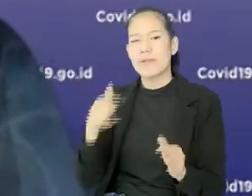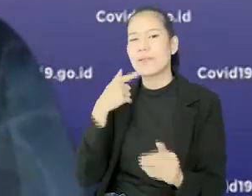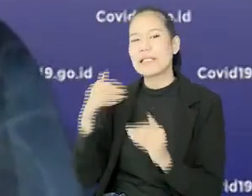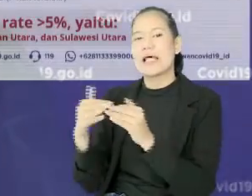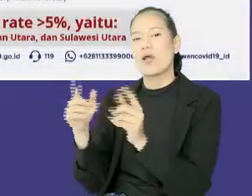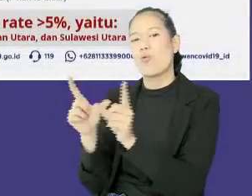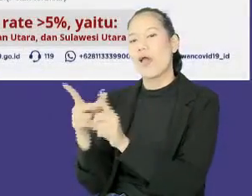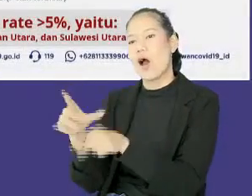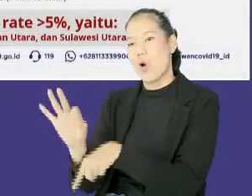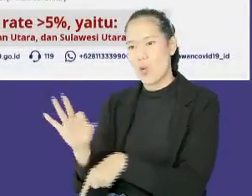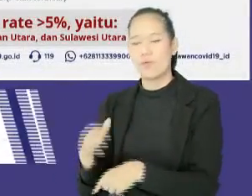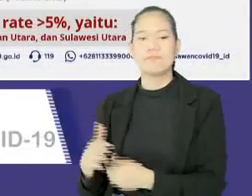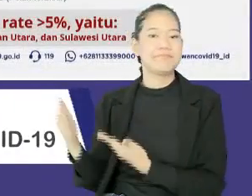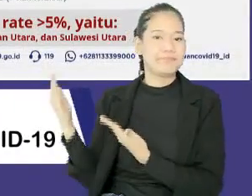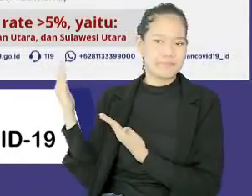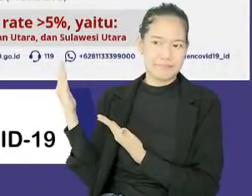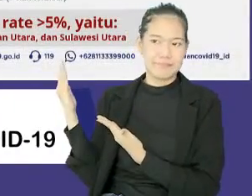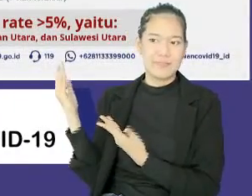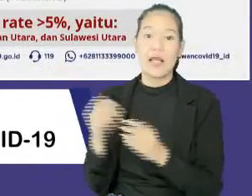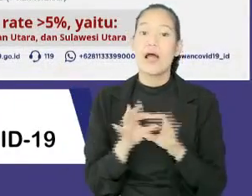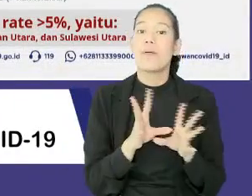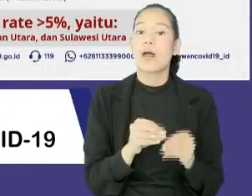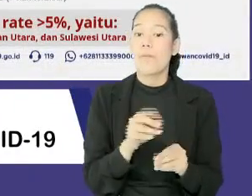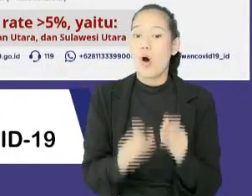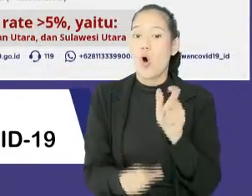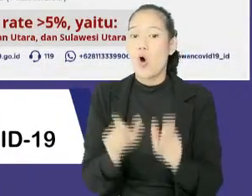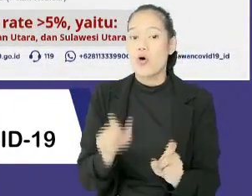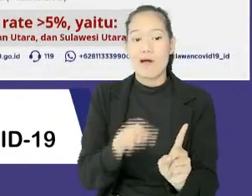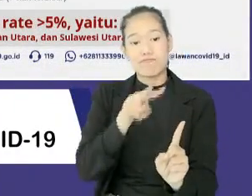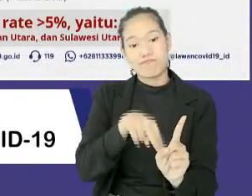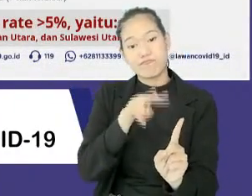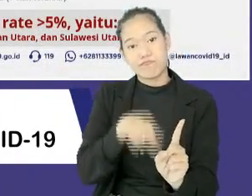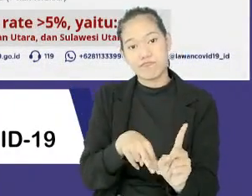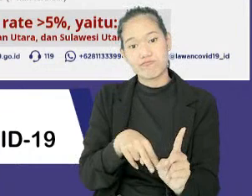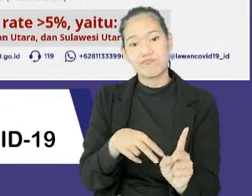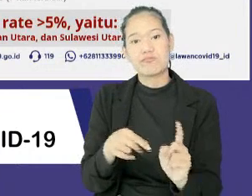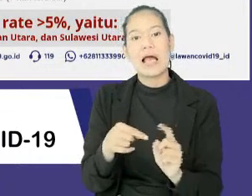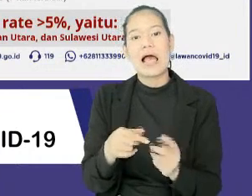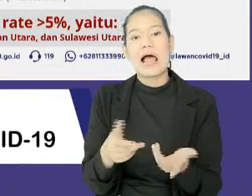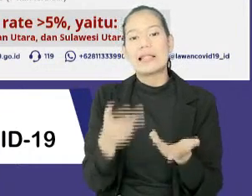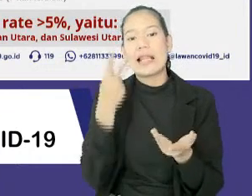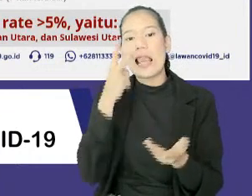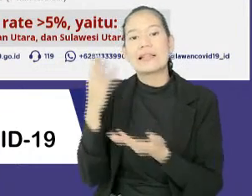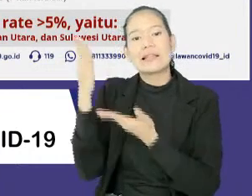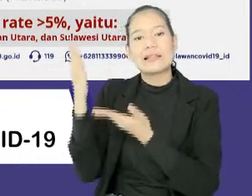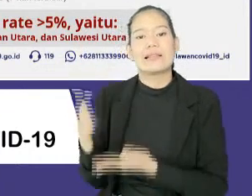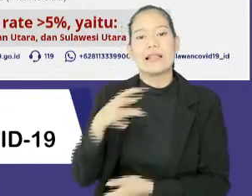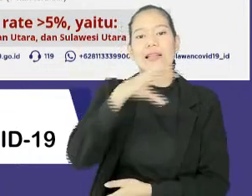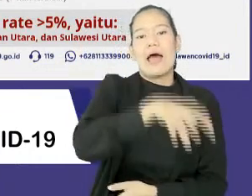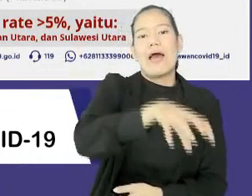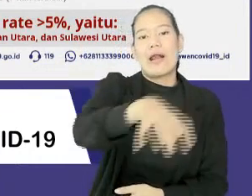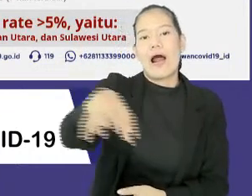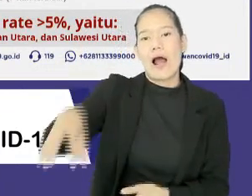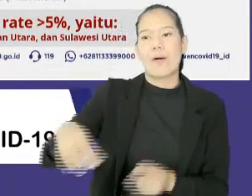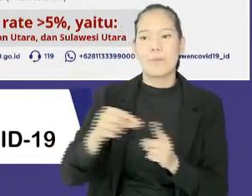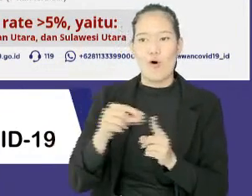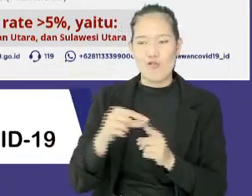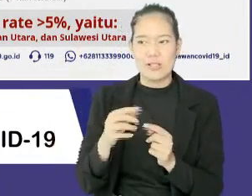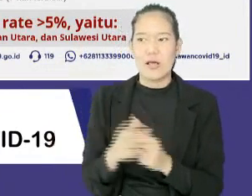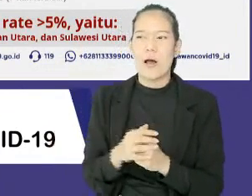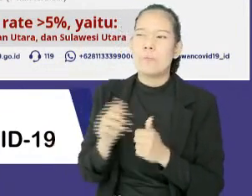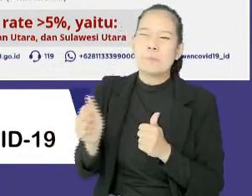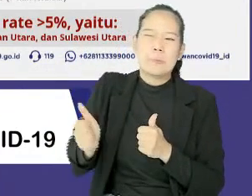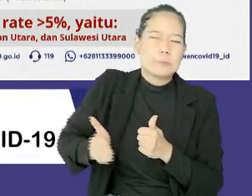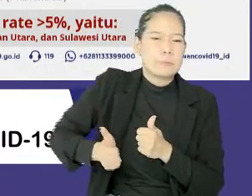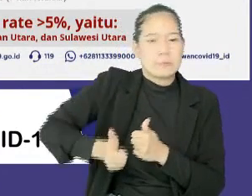terakhir tanggal 6-12 Sep Berapa jumlah orang diperiksa berdasarkan provinsi dan bisa kita lihat di sini juaranya